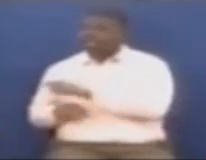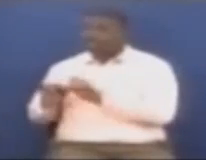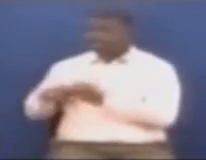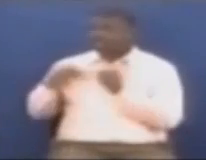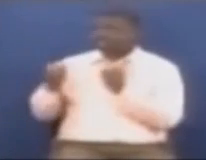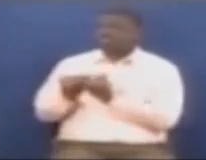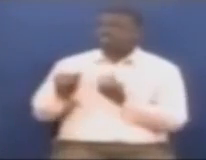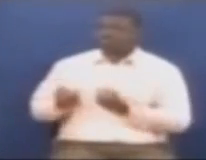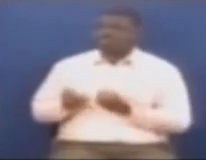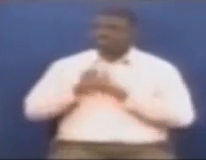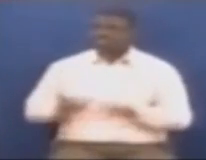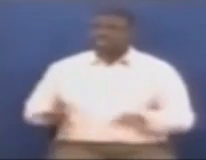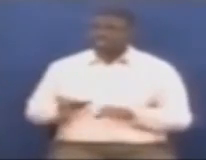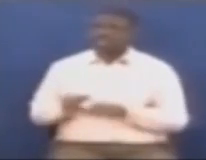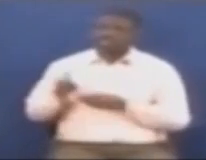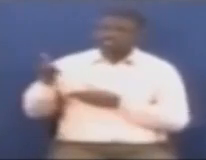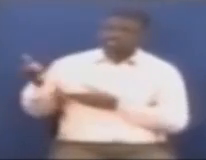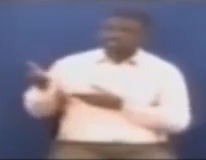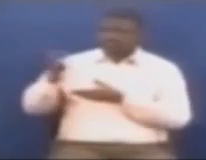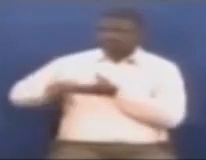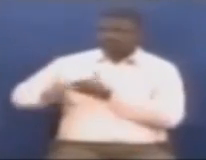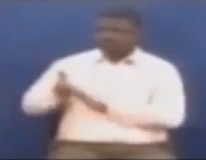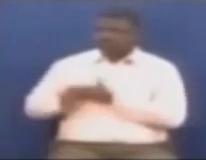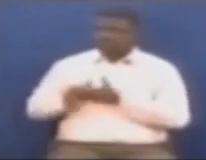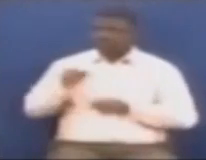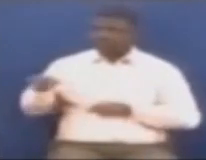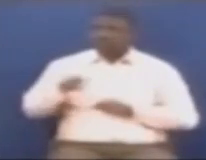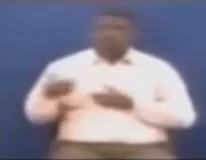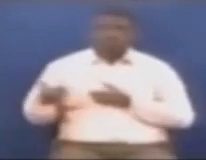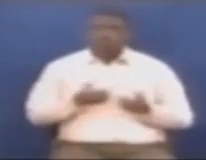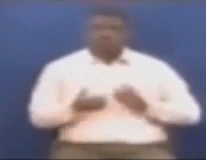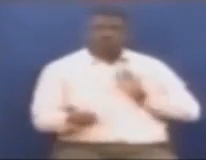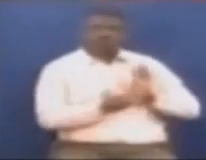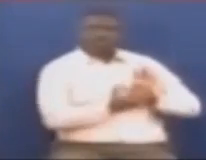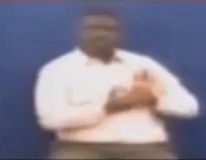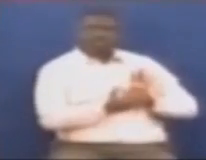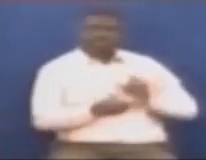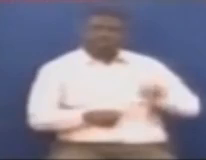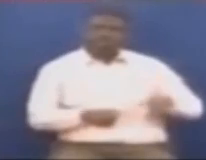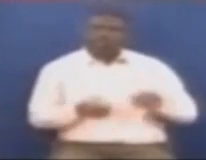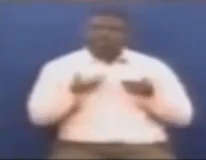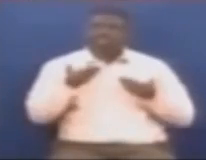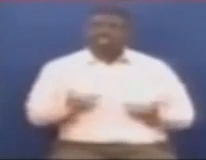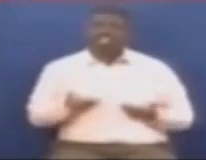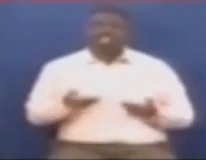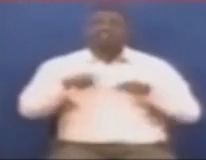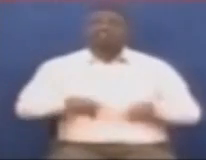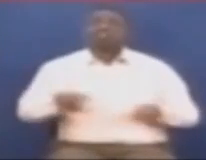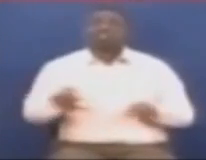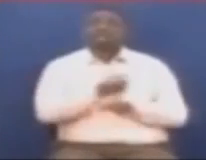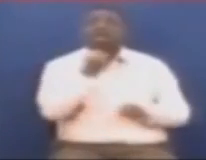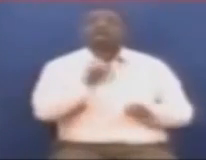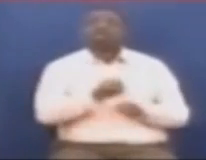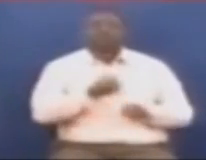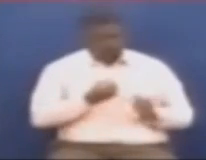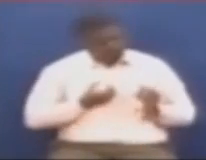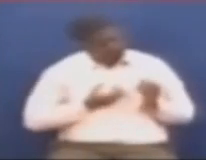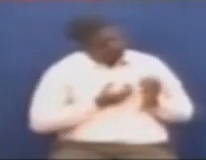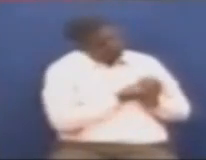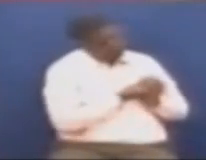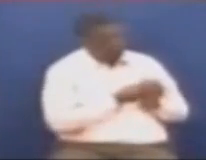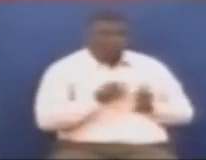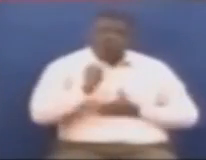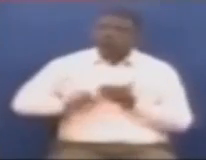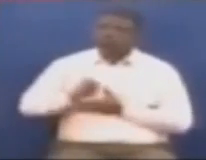Kwa kuwa moja ya malengo ya kubadilisha kuagiza kesi binafsi,